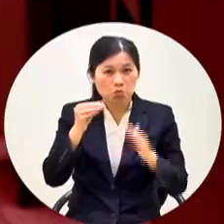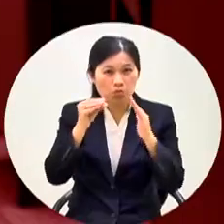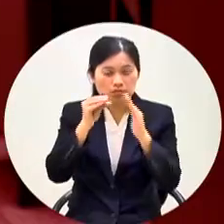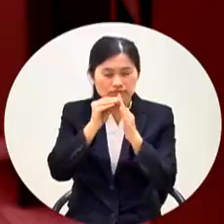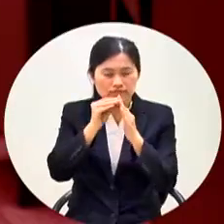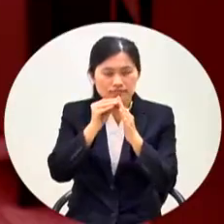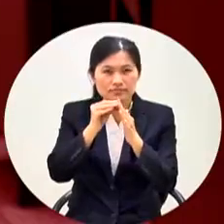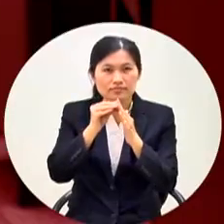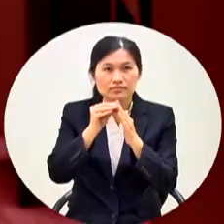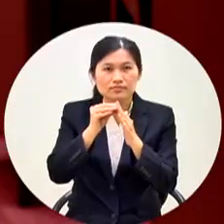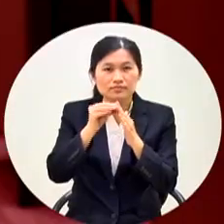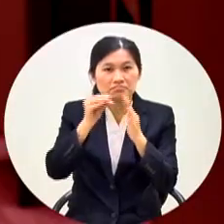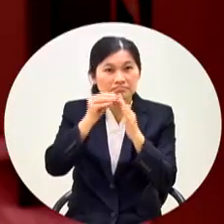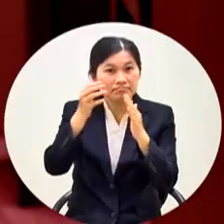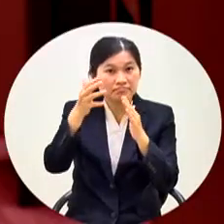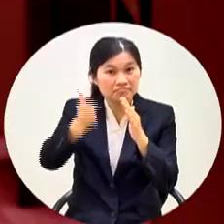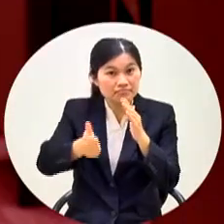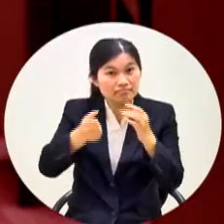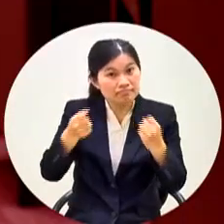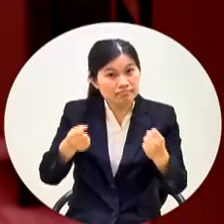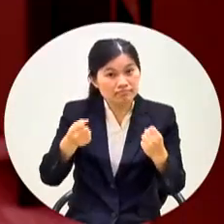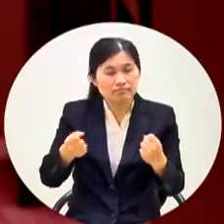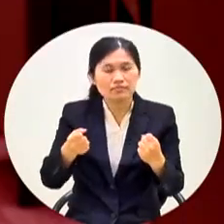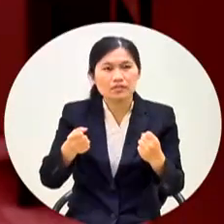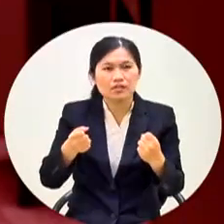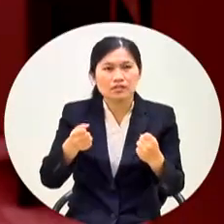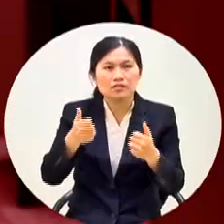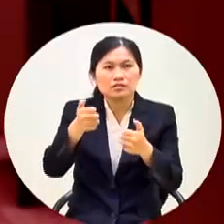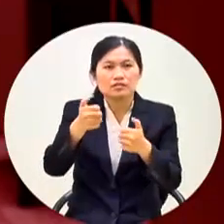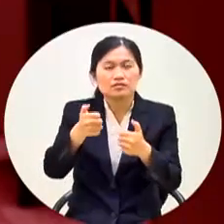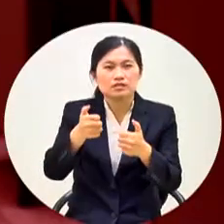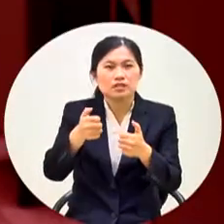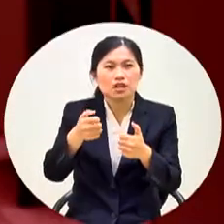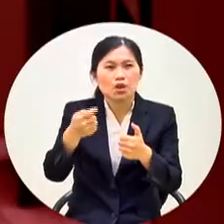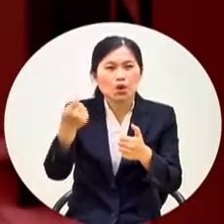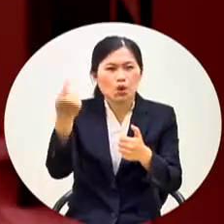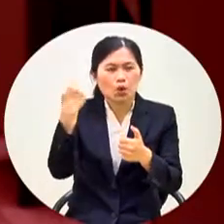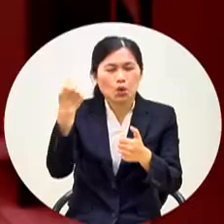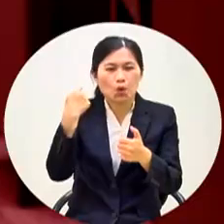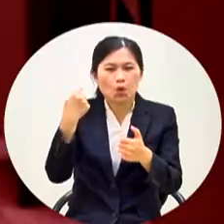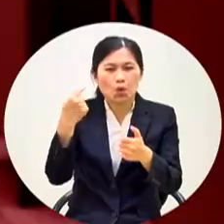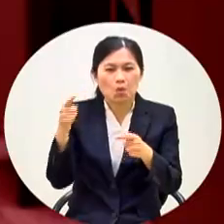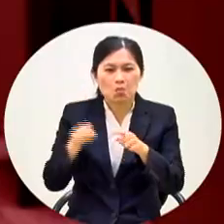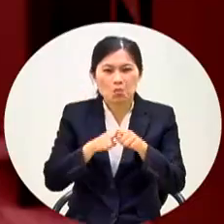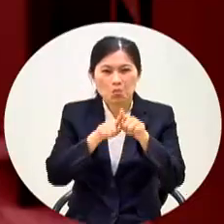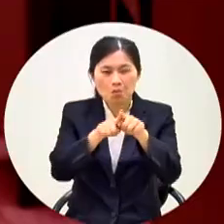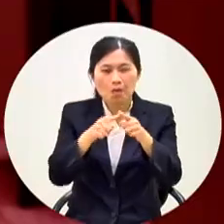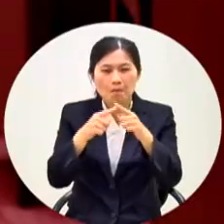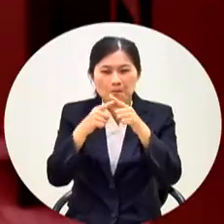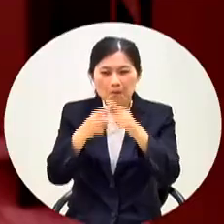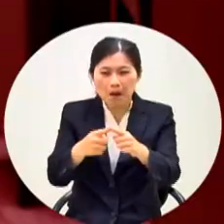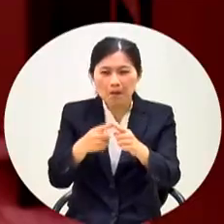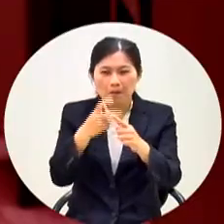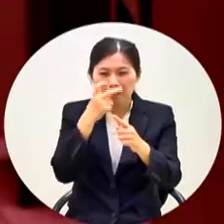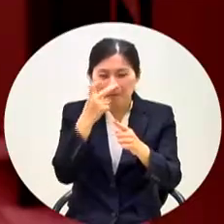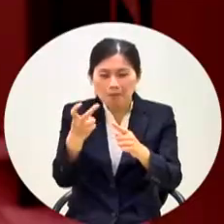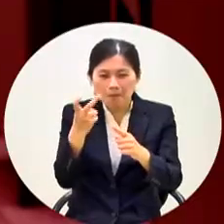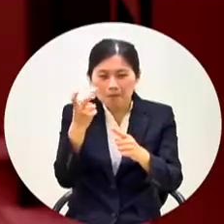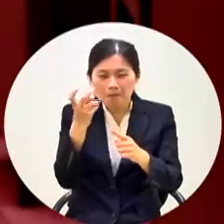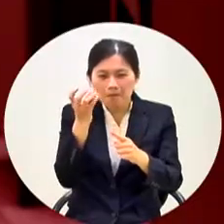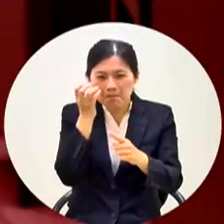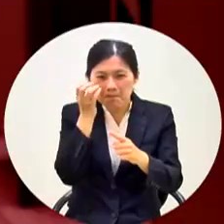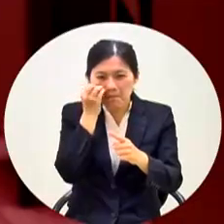水利局局长有没有在？来，谢谢你昨天跟我会勘哦，你终于知道我